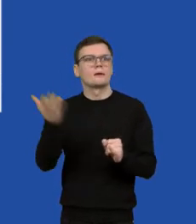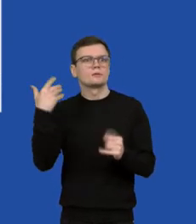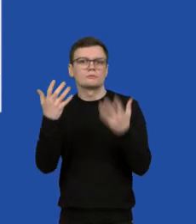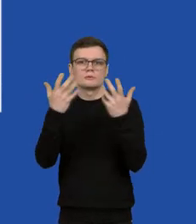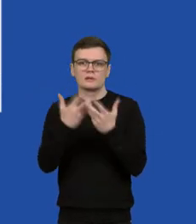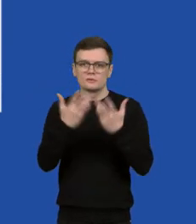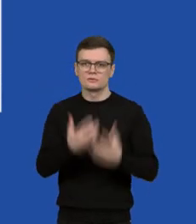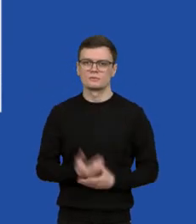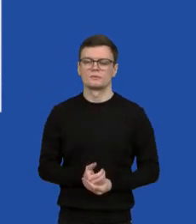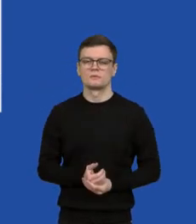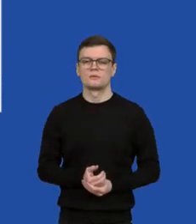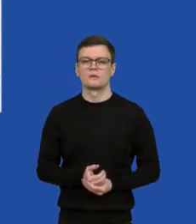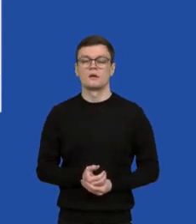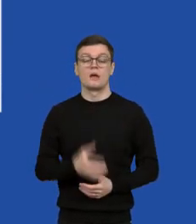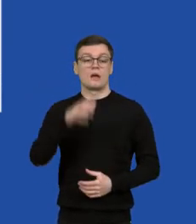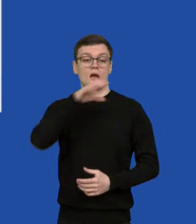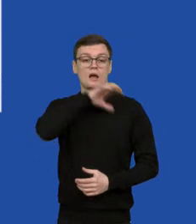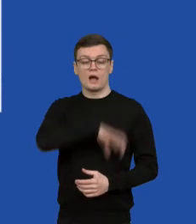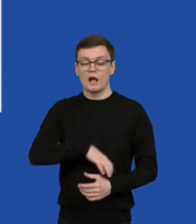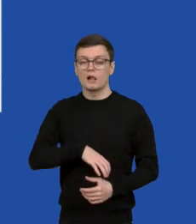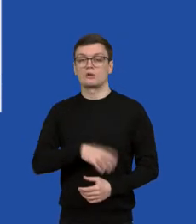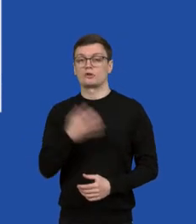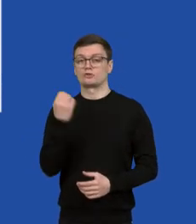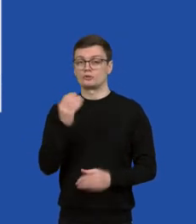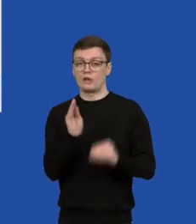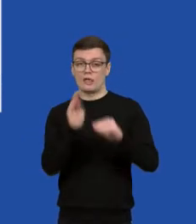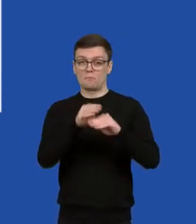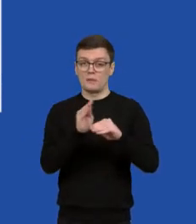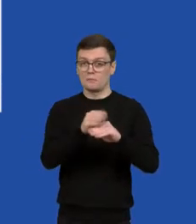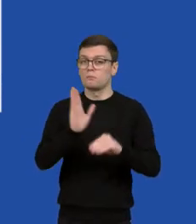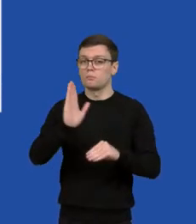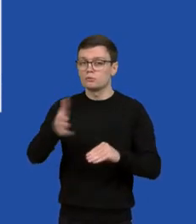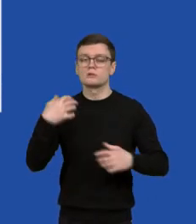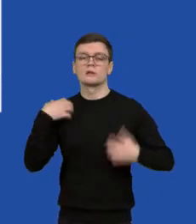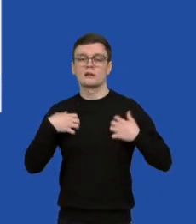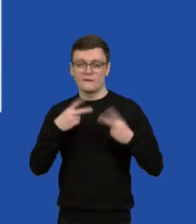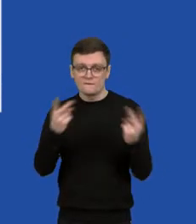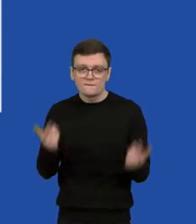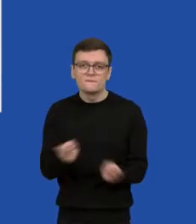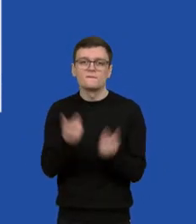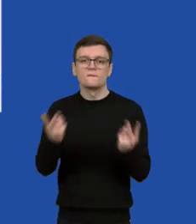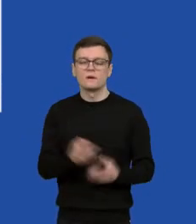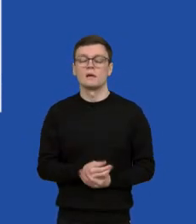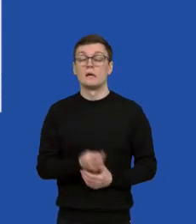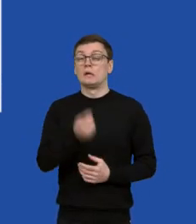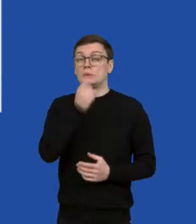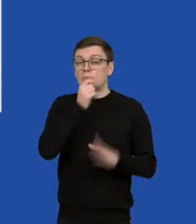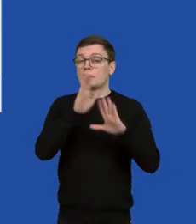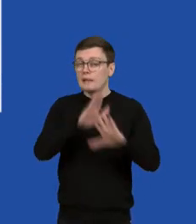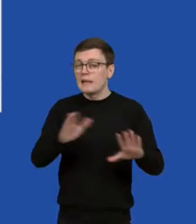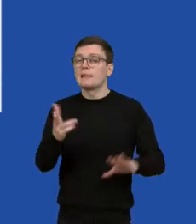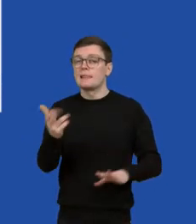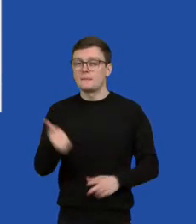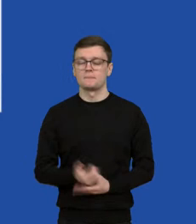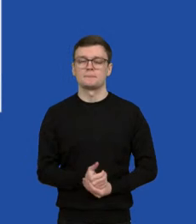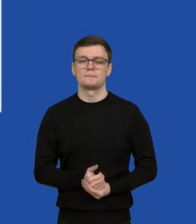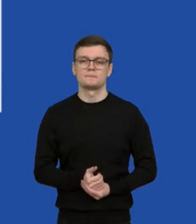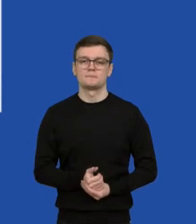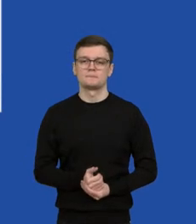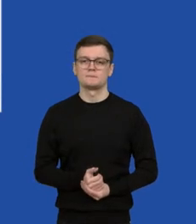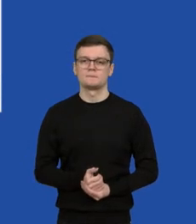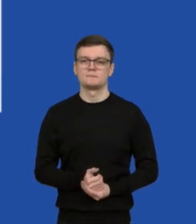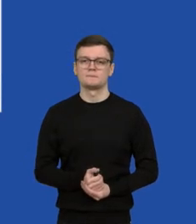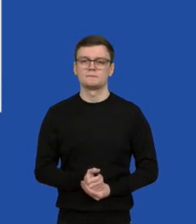Darbo užmokesčio augimas išliks spartus, šiek tiek lėtesnis negu prognozavom gruodžio mėnesį, tačiau vis tiek išliks spartus. Iš dalies